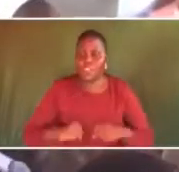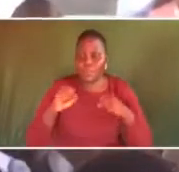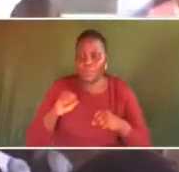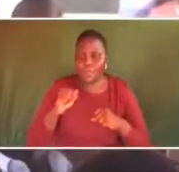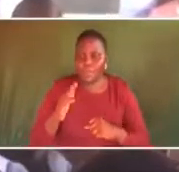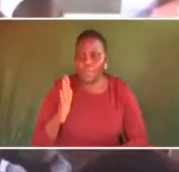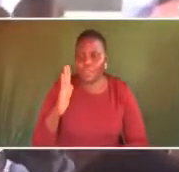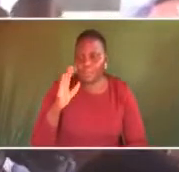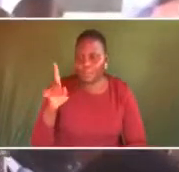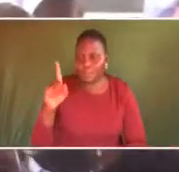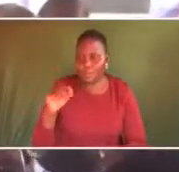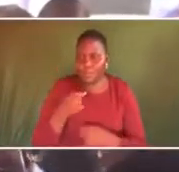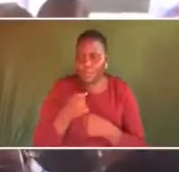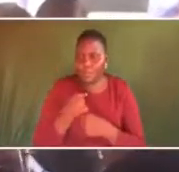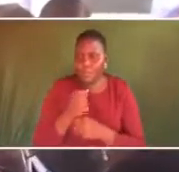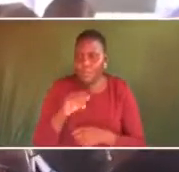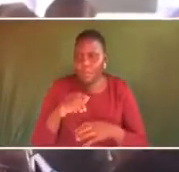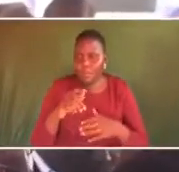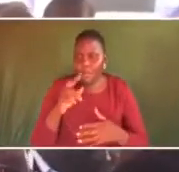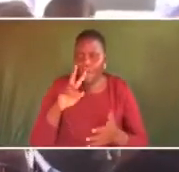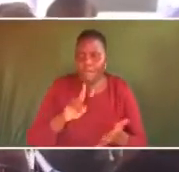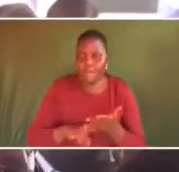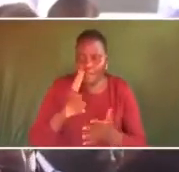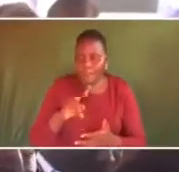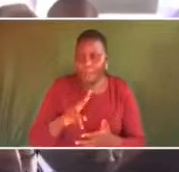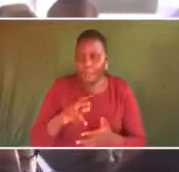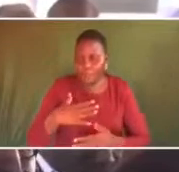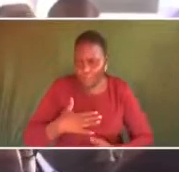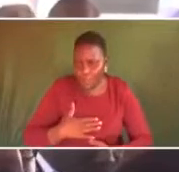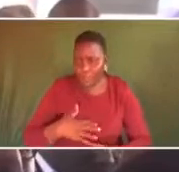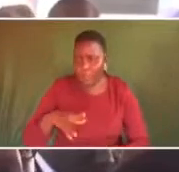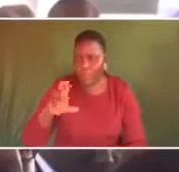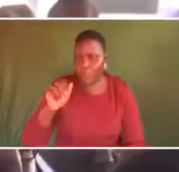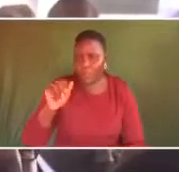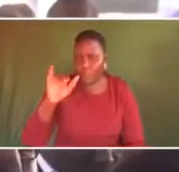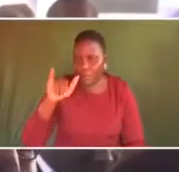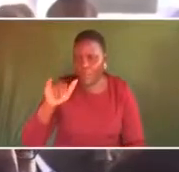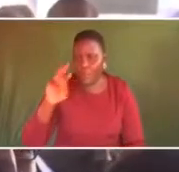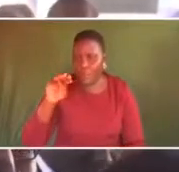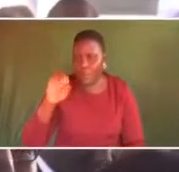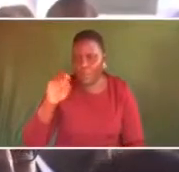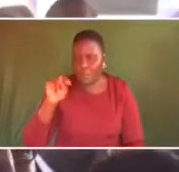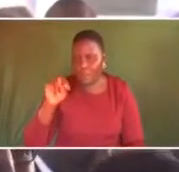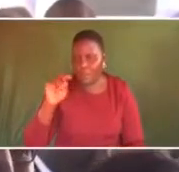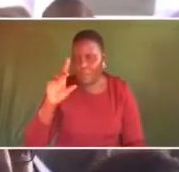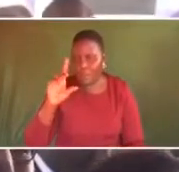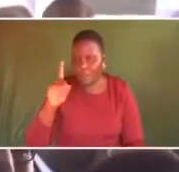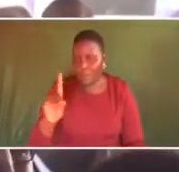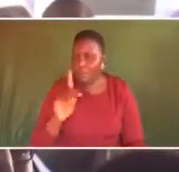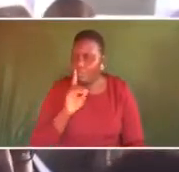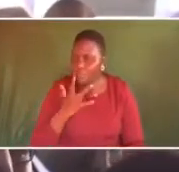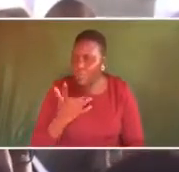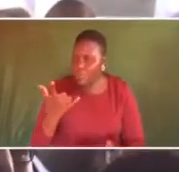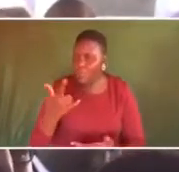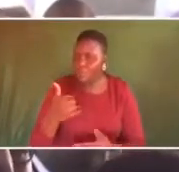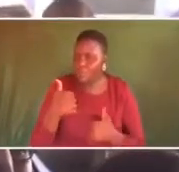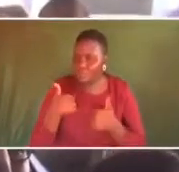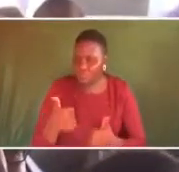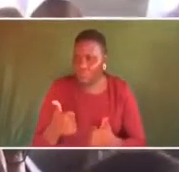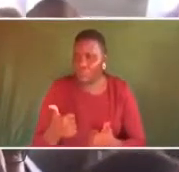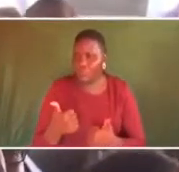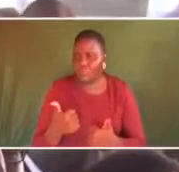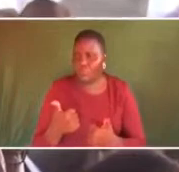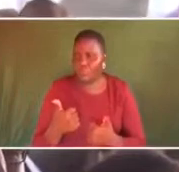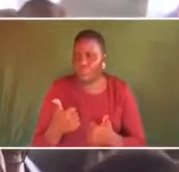ndio walifanya vetting kwa mheshimiwa Raymond, wakasema ya kwamba is fit to hold public office na wakampatia kazi. Kwa hivyo